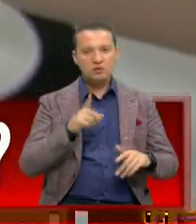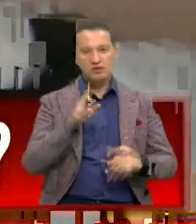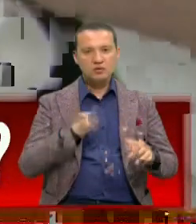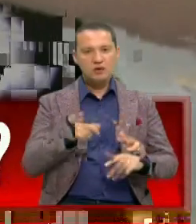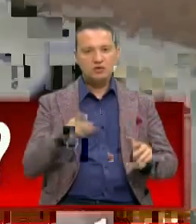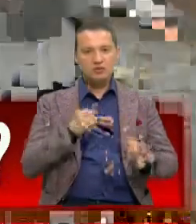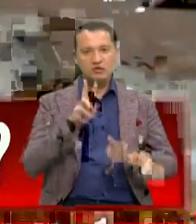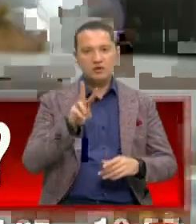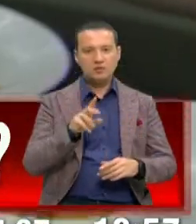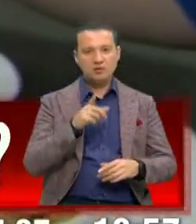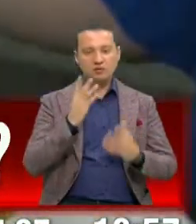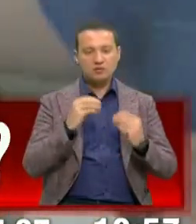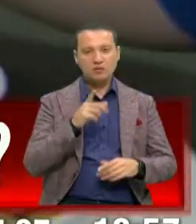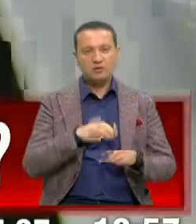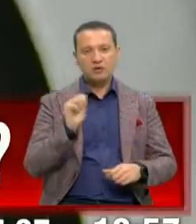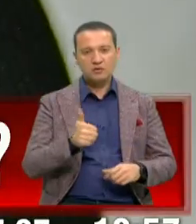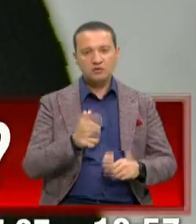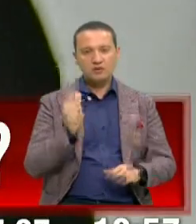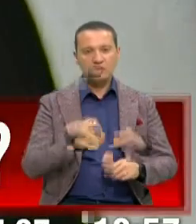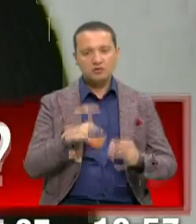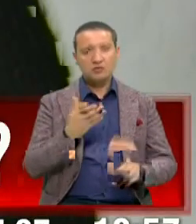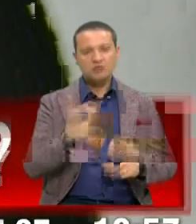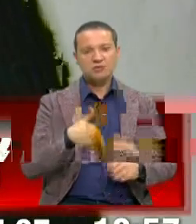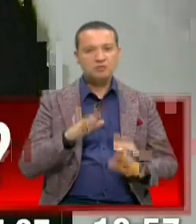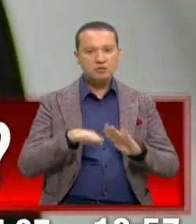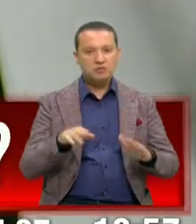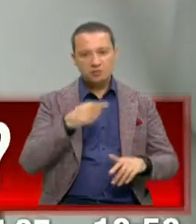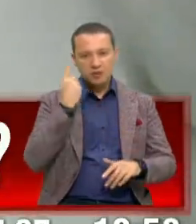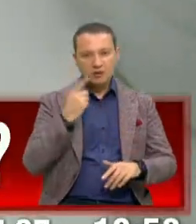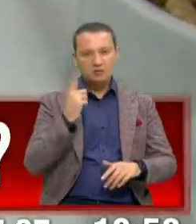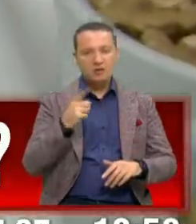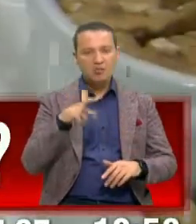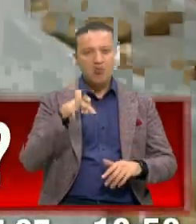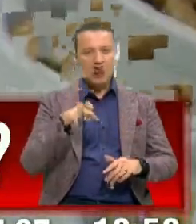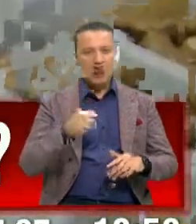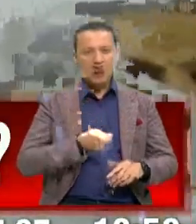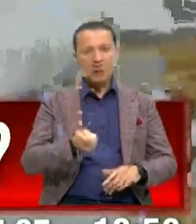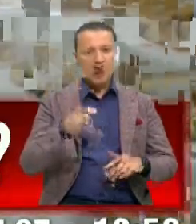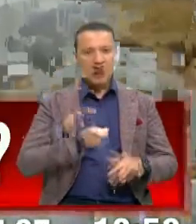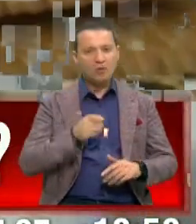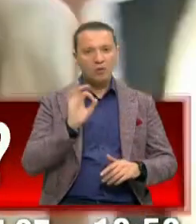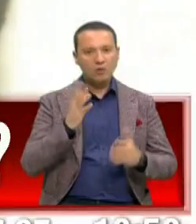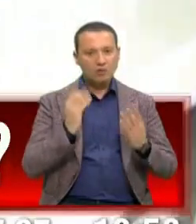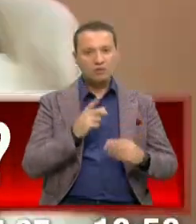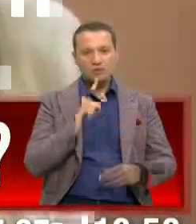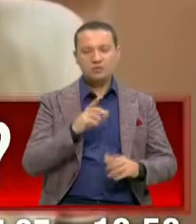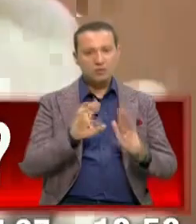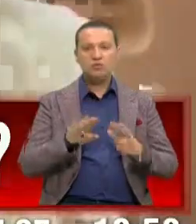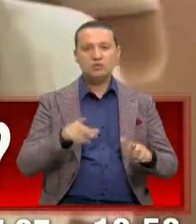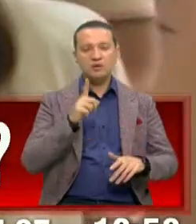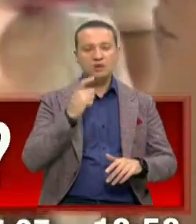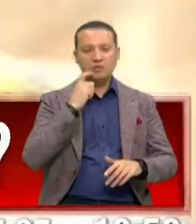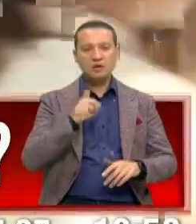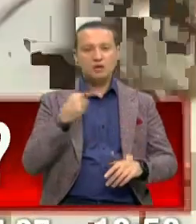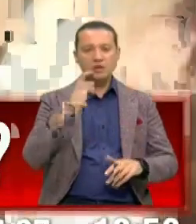B grubu vitaminleri içeren bir grup olduğu için çok etkili yumurtayı sevmeyen çocuklarda Belki bir pankek krep gibi şeyler yapılabilir çocuklarımıza